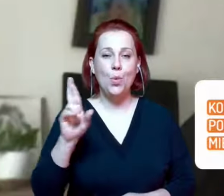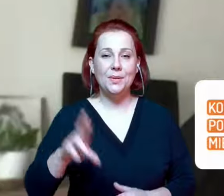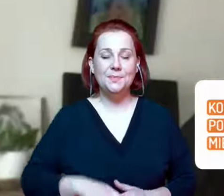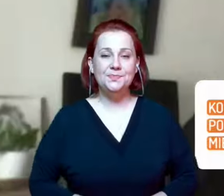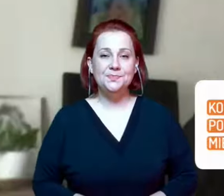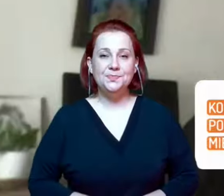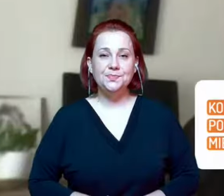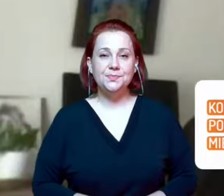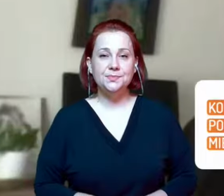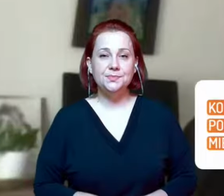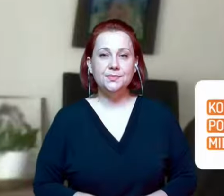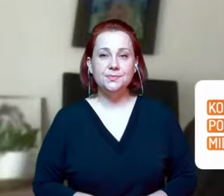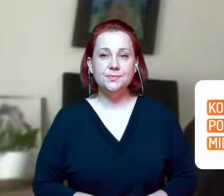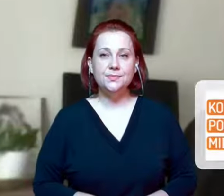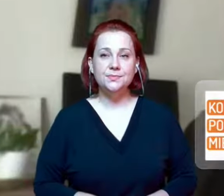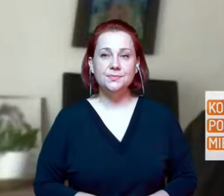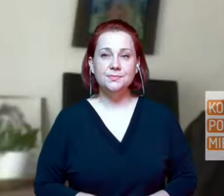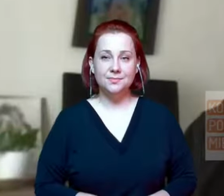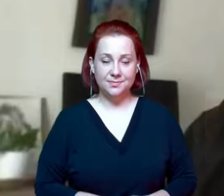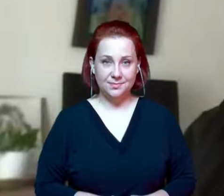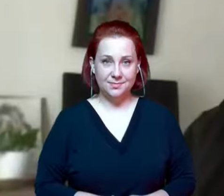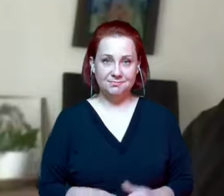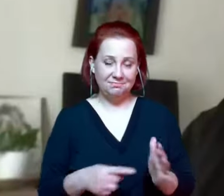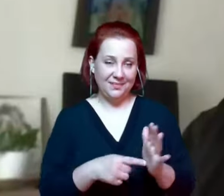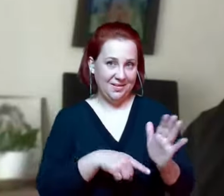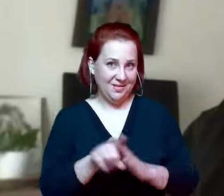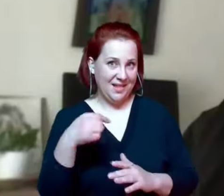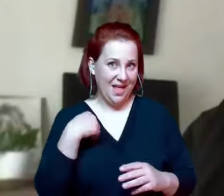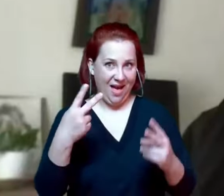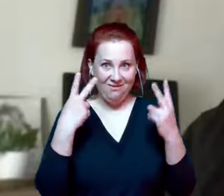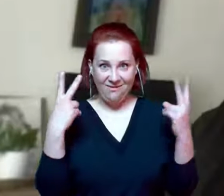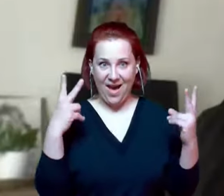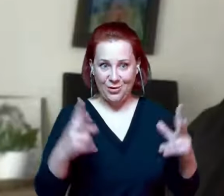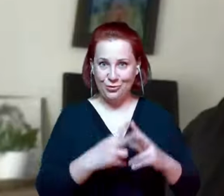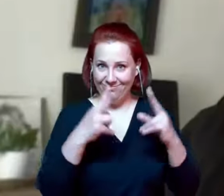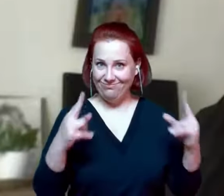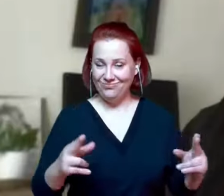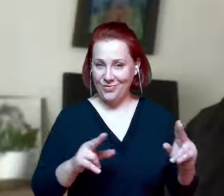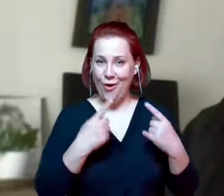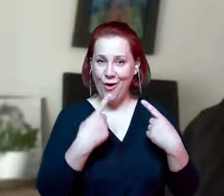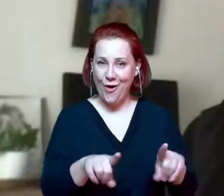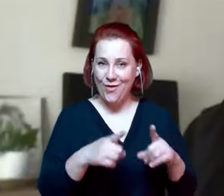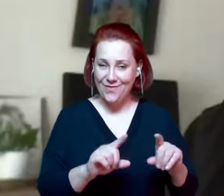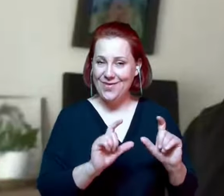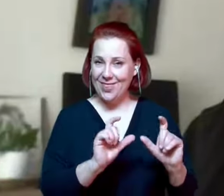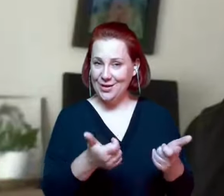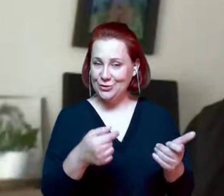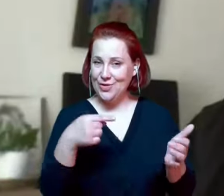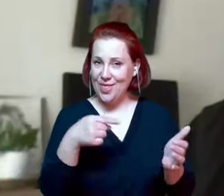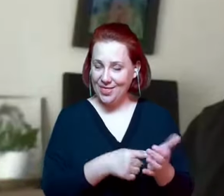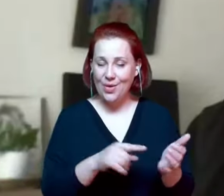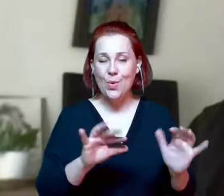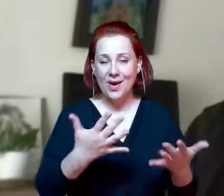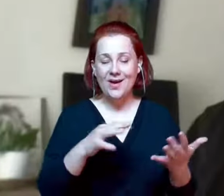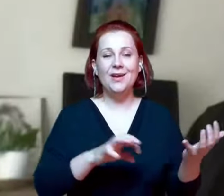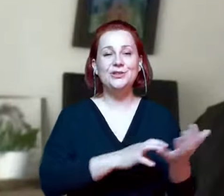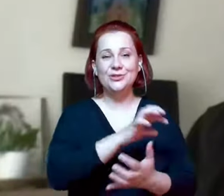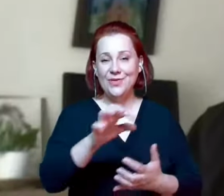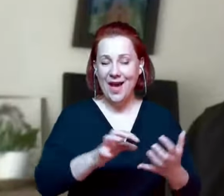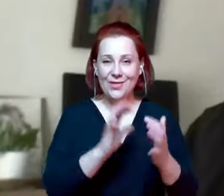Myślę, że to, co było dla nas ważne podczas organizowania Światowego